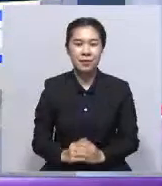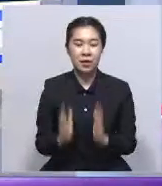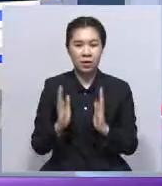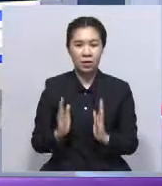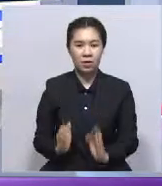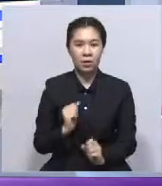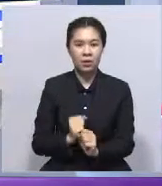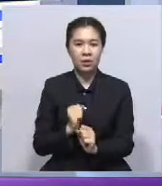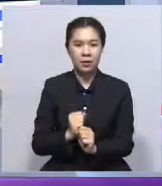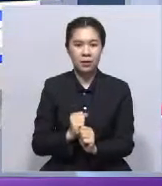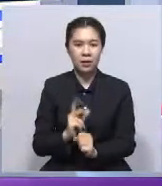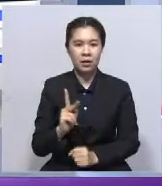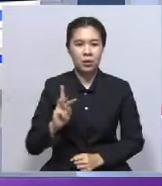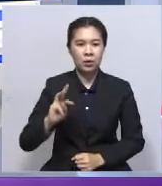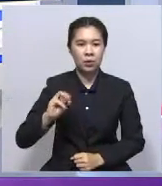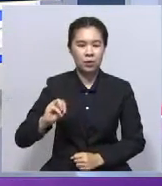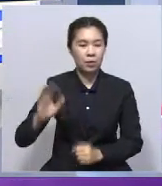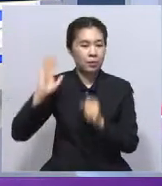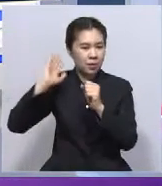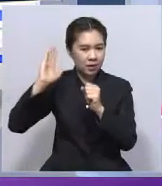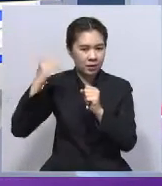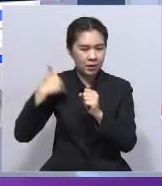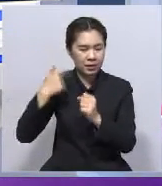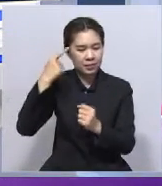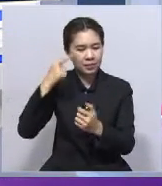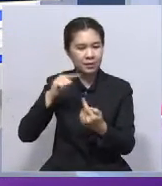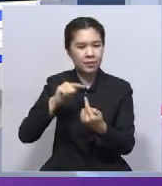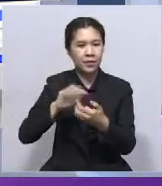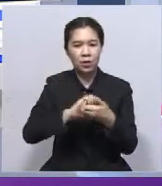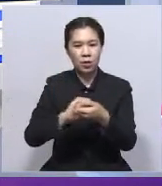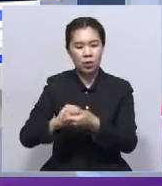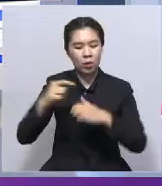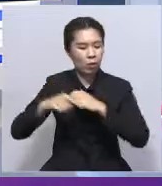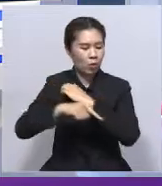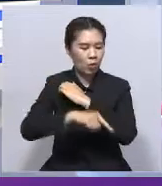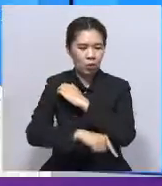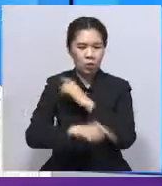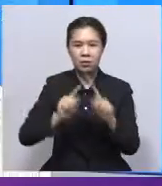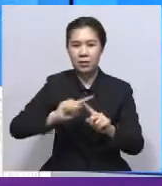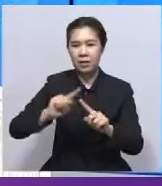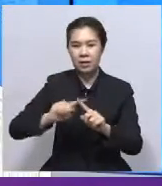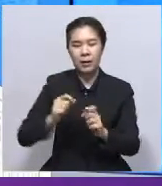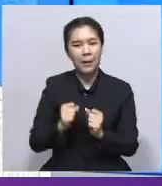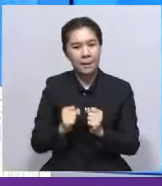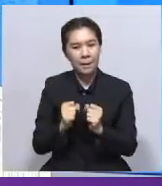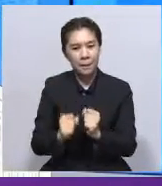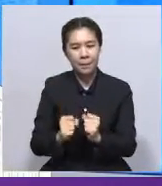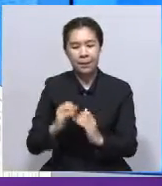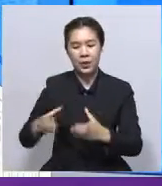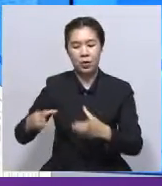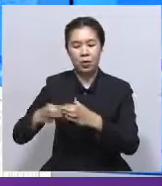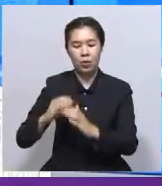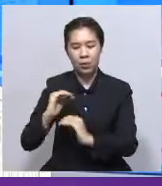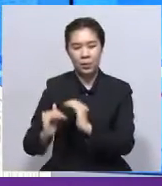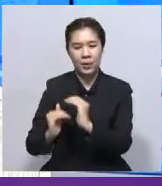บุคลากรในสังกัดกรมประชาสัมพันธ์นะคะได้ร่วมประกาศเจตจำนงต่อต้านทุจริตทุกรูปแบบเพื่อที่จะมุ่งมั่นพัฒนาองค์กรให้มี